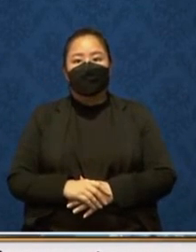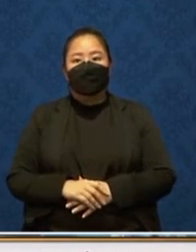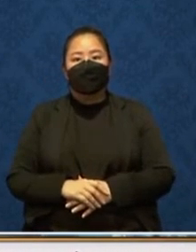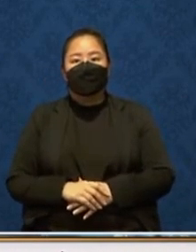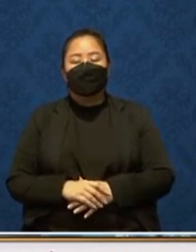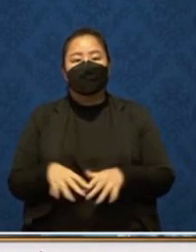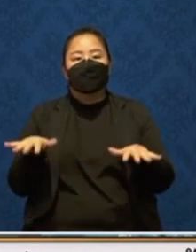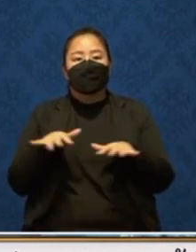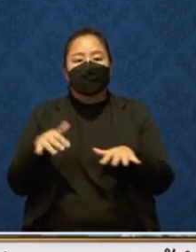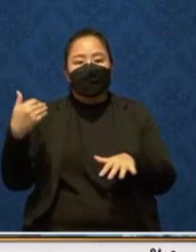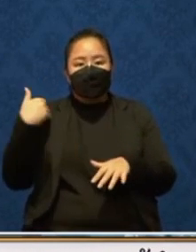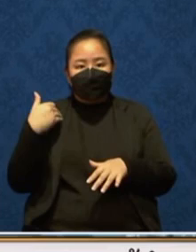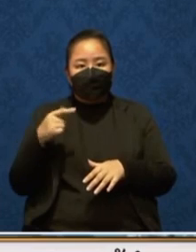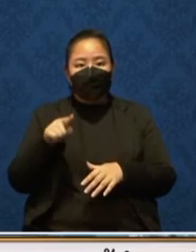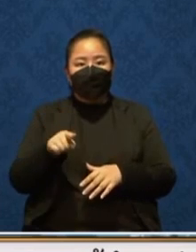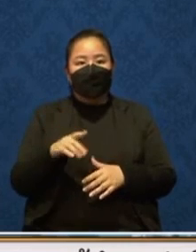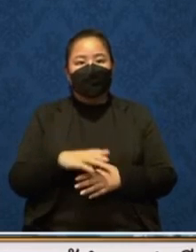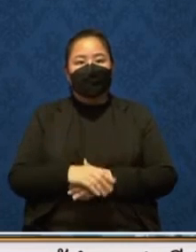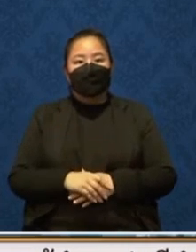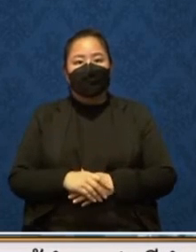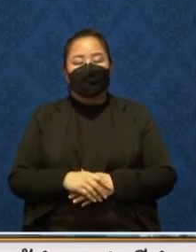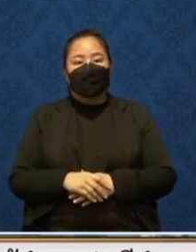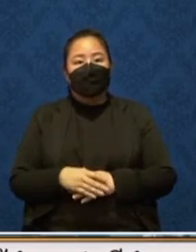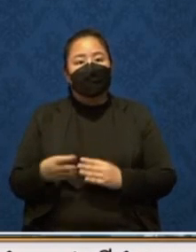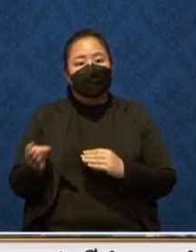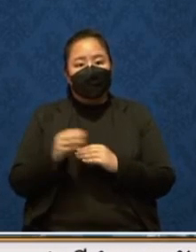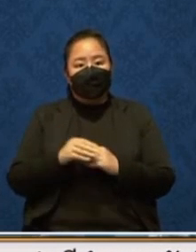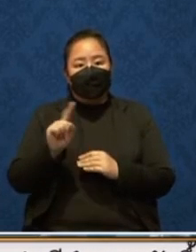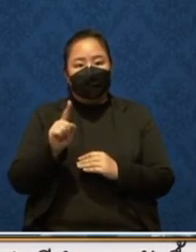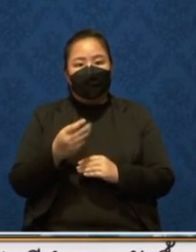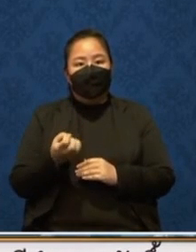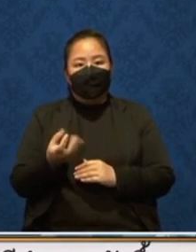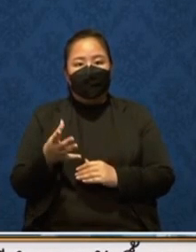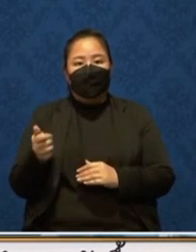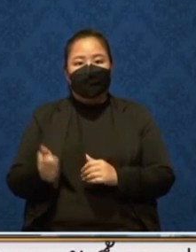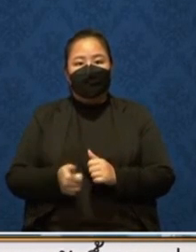ปกติคำม aka qm กได้มากสอยู่แล้วแต่นี่คขอเพิมมากสดๆ